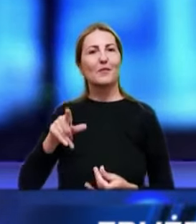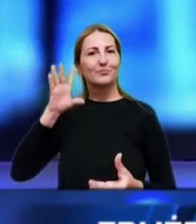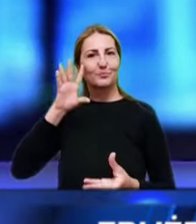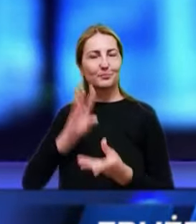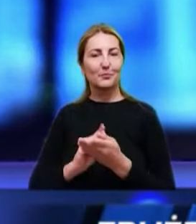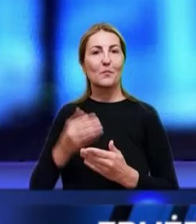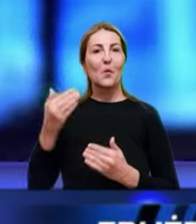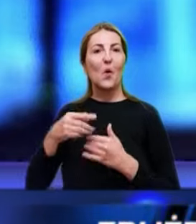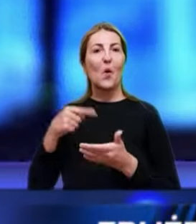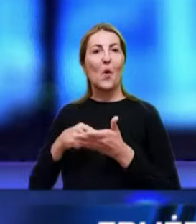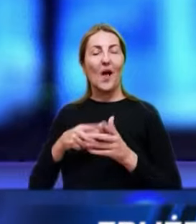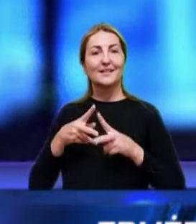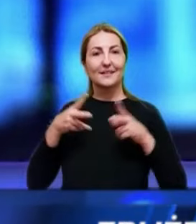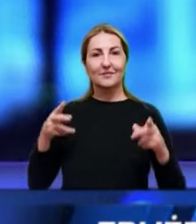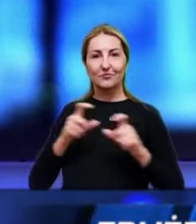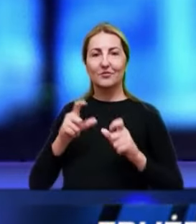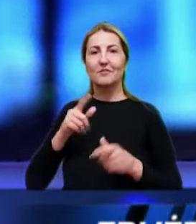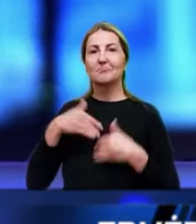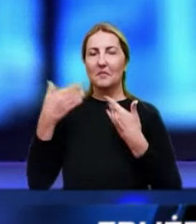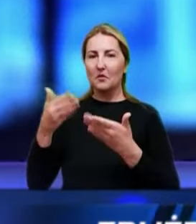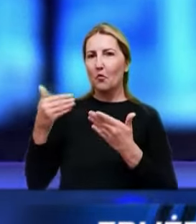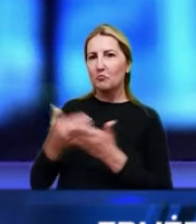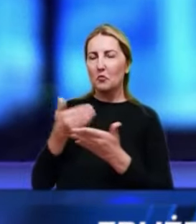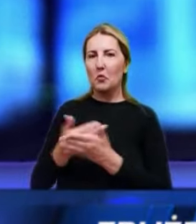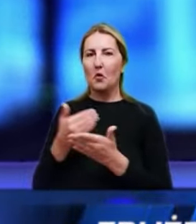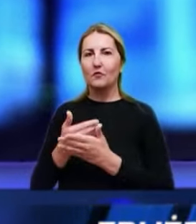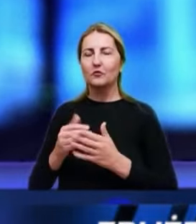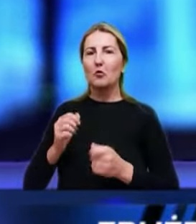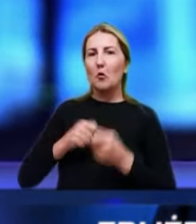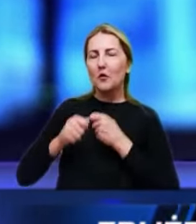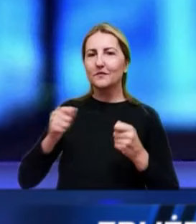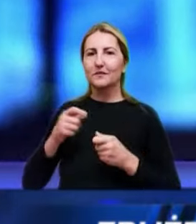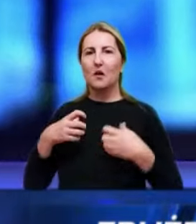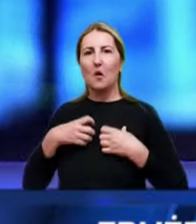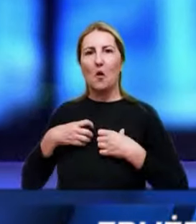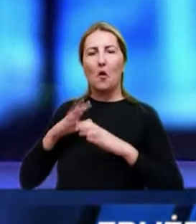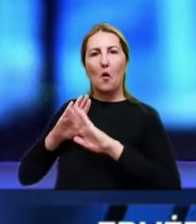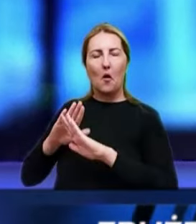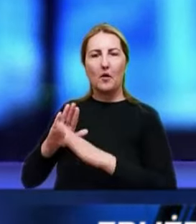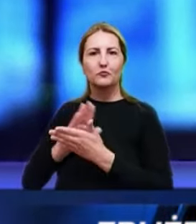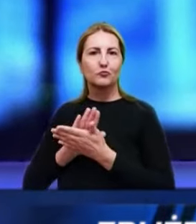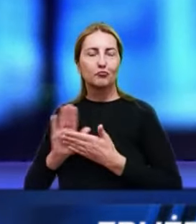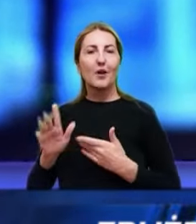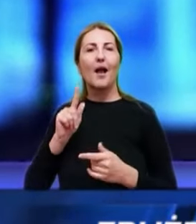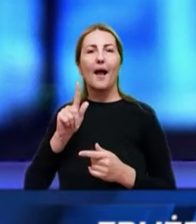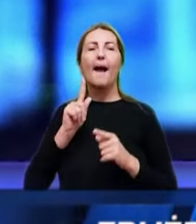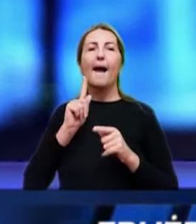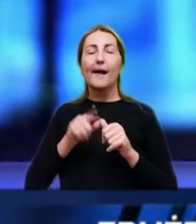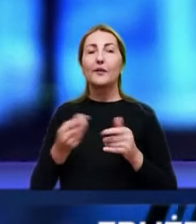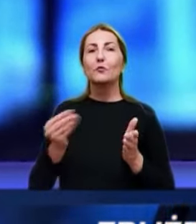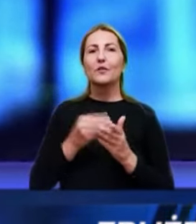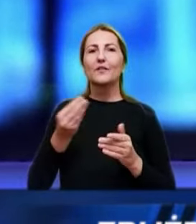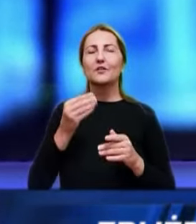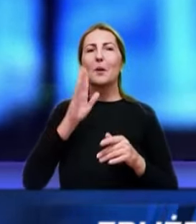o nowoczesne, ekologiczne rozwiązania i logo. Przesunięto jednak datę otwarcia baru socjalnego ze względu